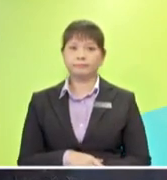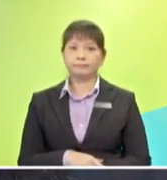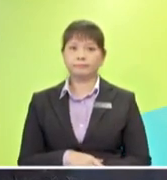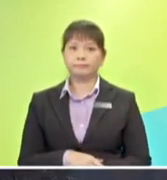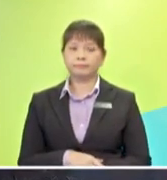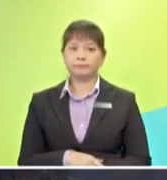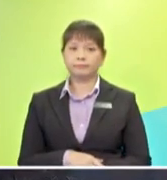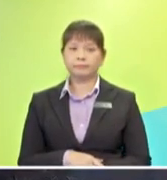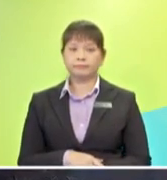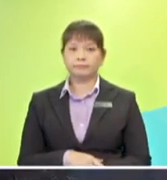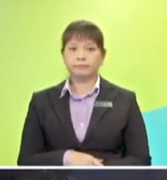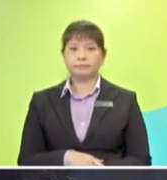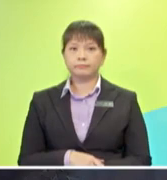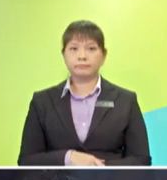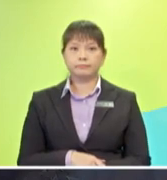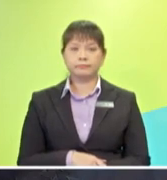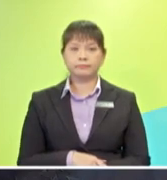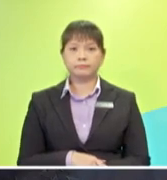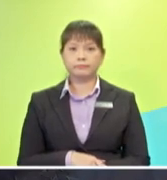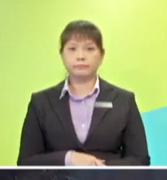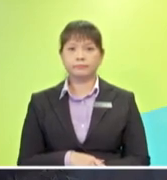berada di sini Oke